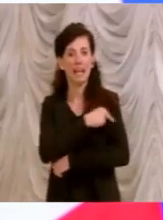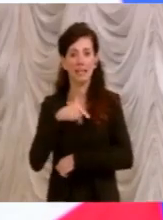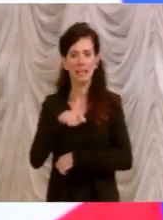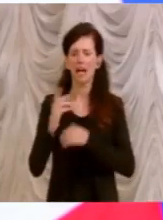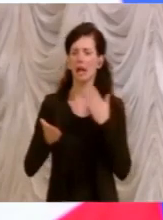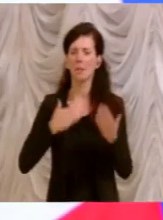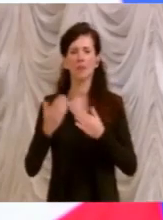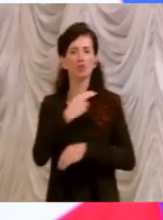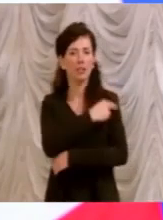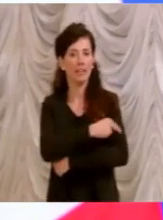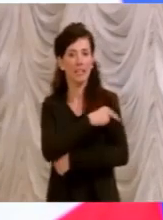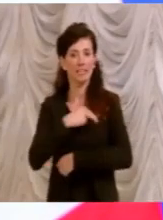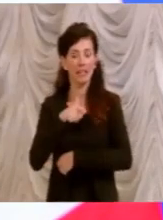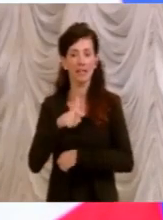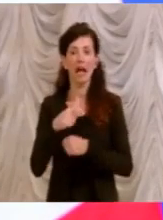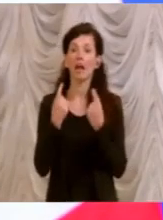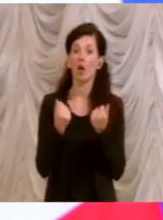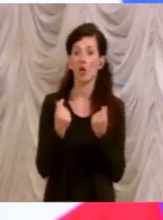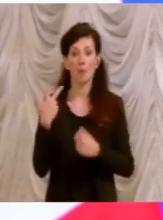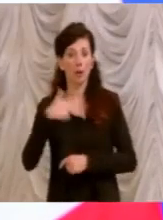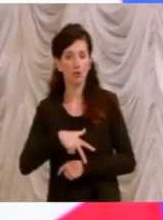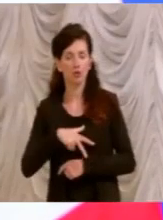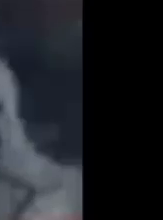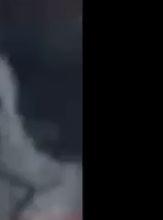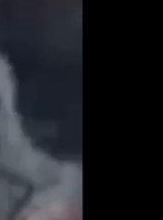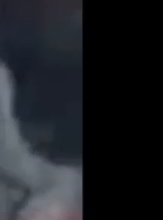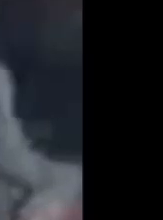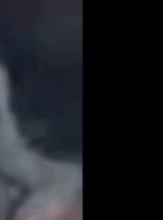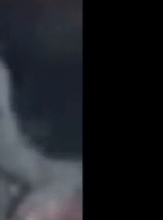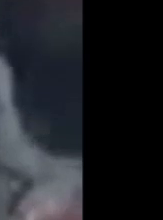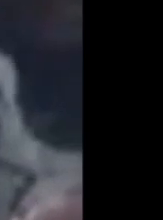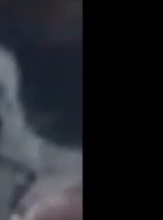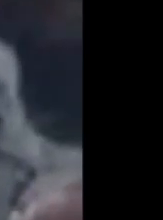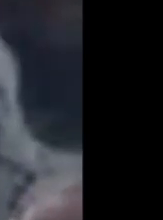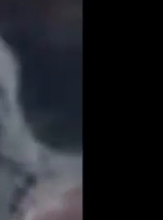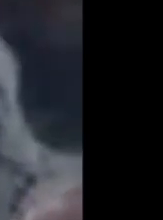emergenza sanitaria, economica e sociale, uno strumento innovativo. Sto cazzo!